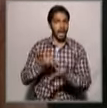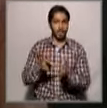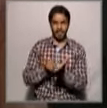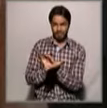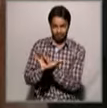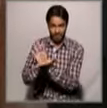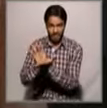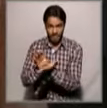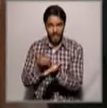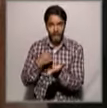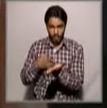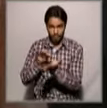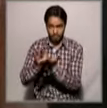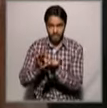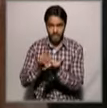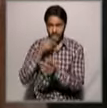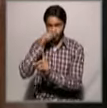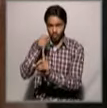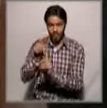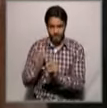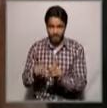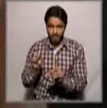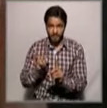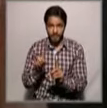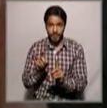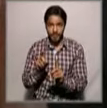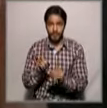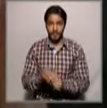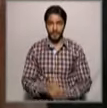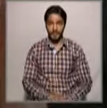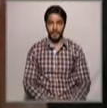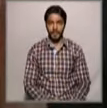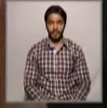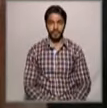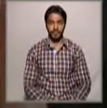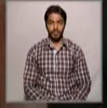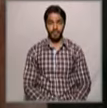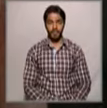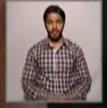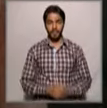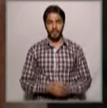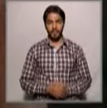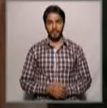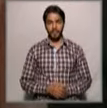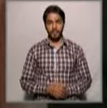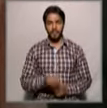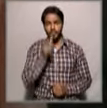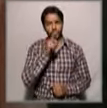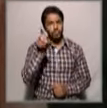كده ظلمناه؟ تمام. انتوا بناء على ايه كان جوه وبره دي؟ علشان الكلمه بتاعت الوالد الله